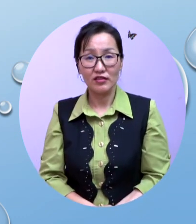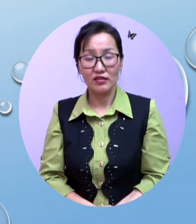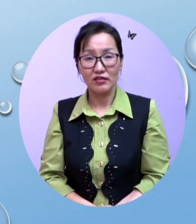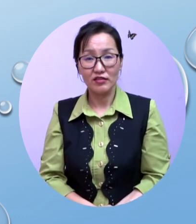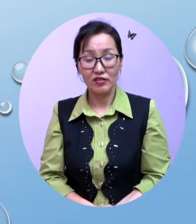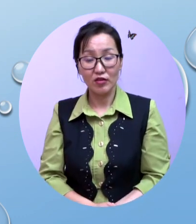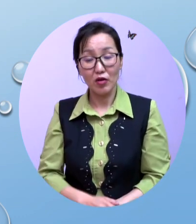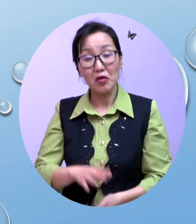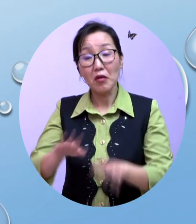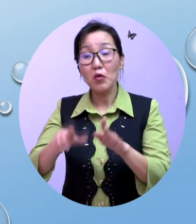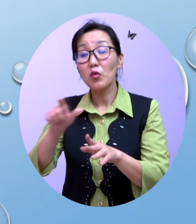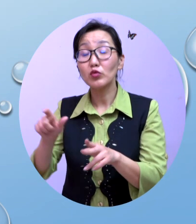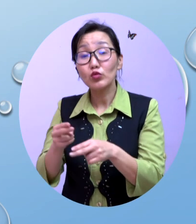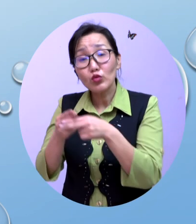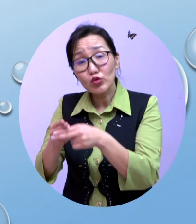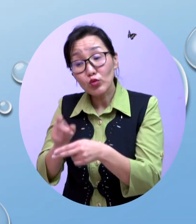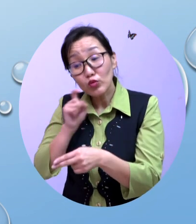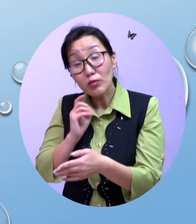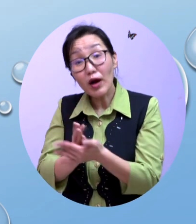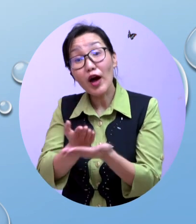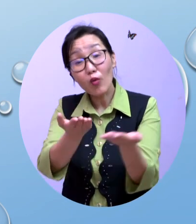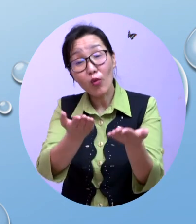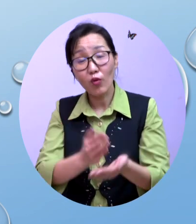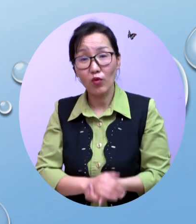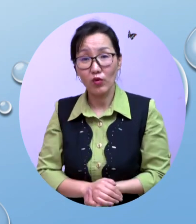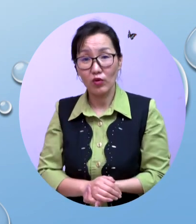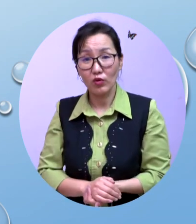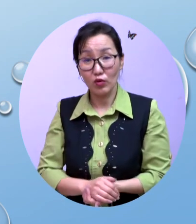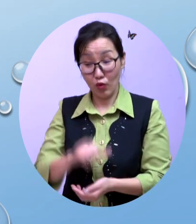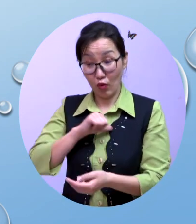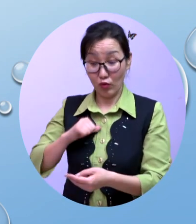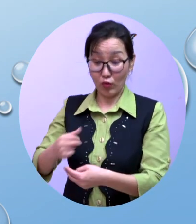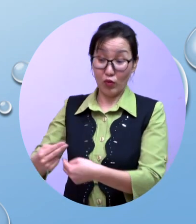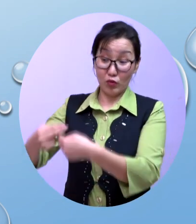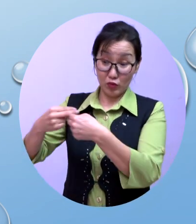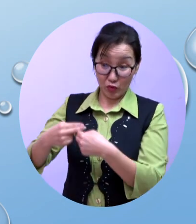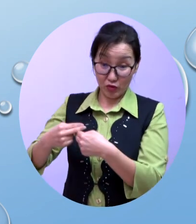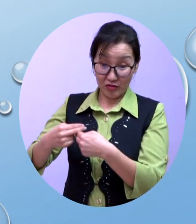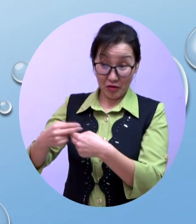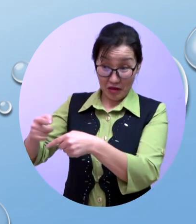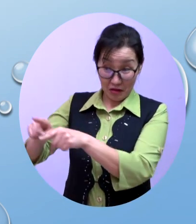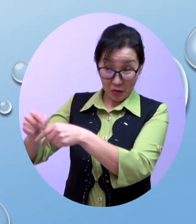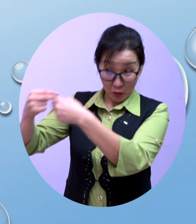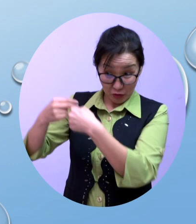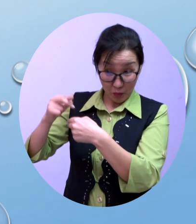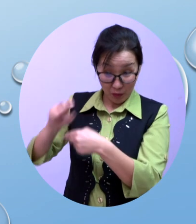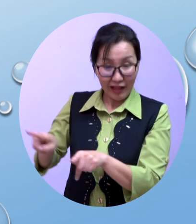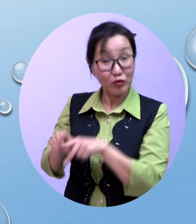Хин нэгэнд туслахыг хүсдэг үү? За эсвэл өөртөө тусласан хүнд л туслахыг хүсдэг үү?